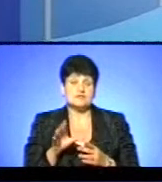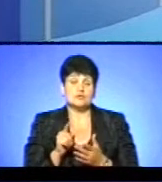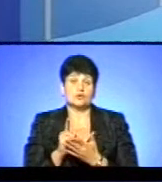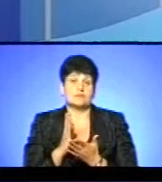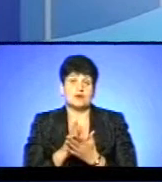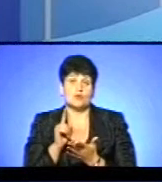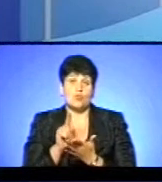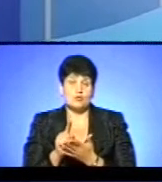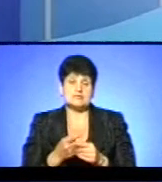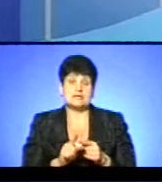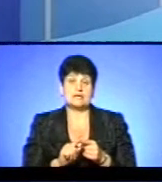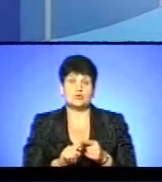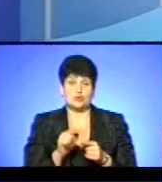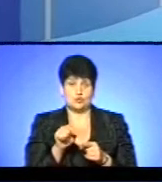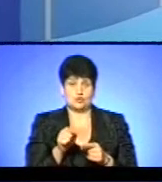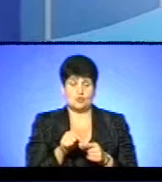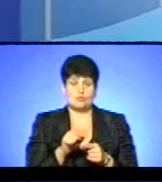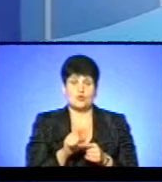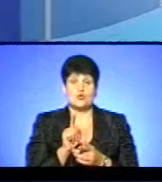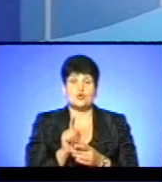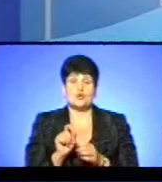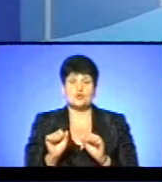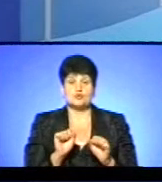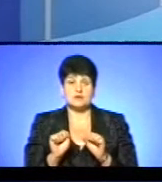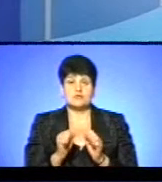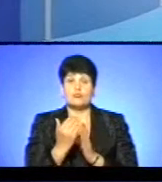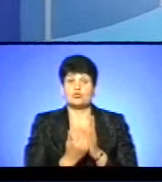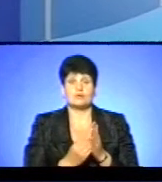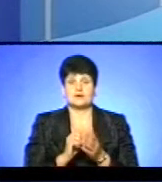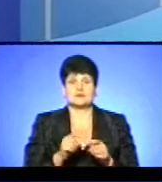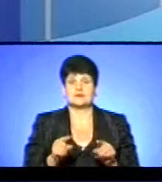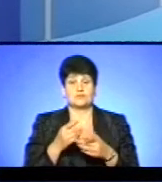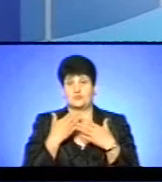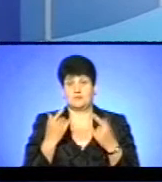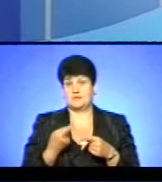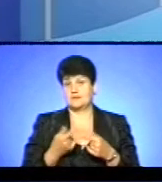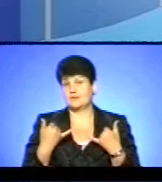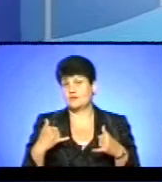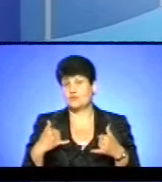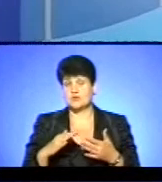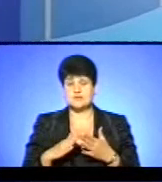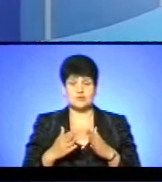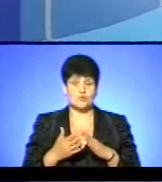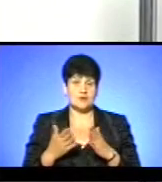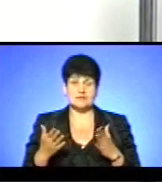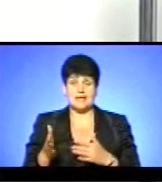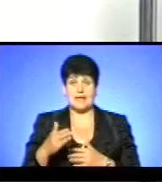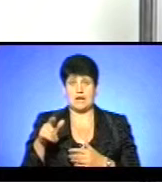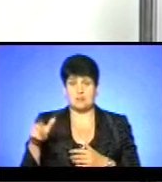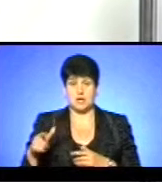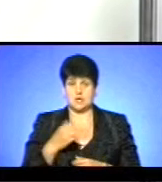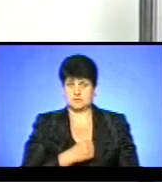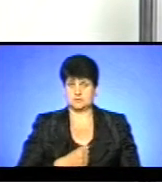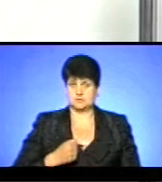обов'язком, згідно цього розпорядження, жодних протоколів затримань браконьєрів немає. Це дивує така ситуація, і рибаки вкрай